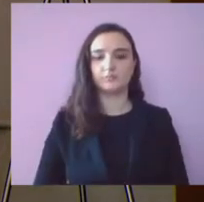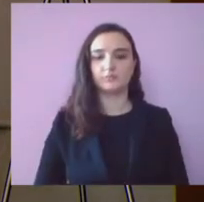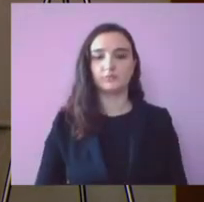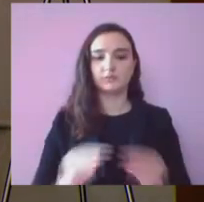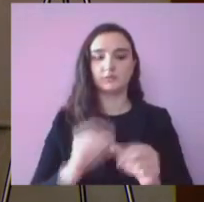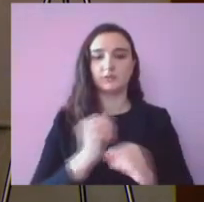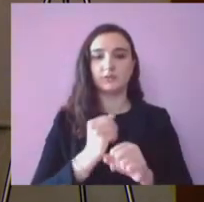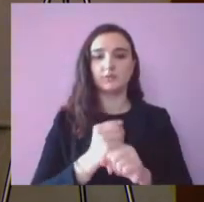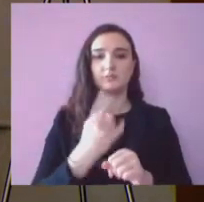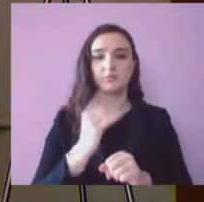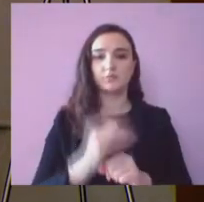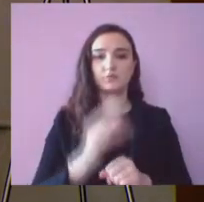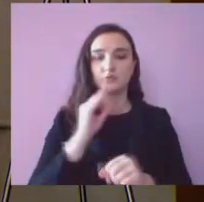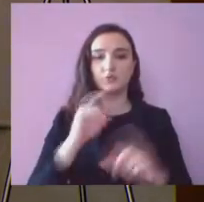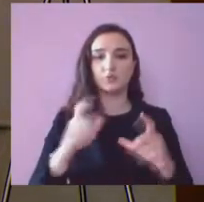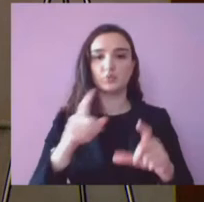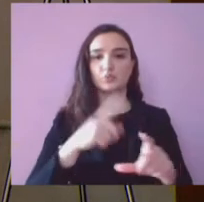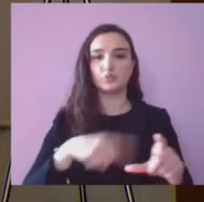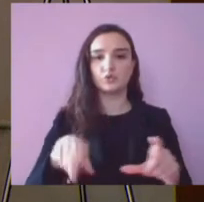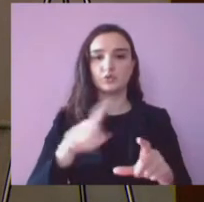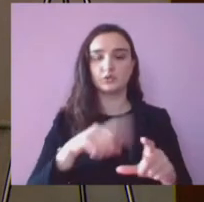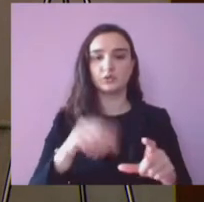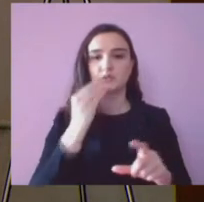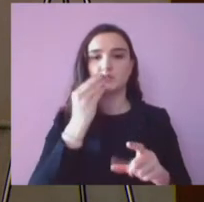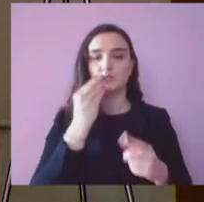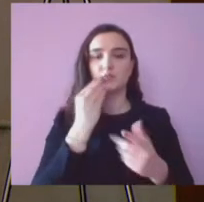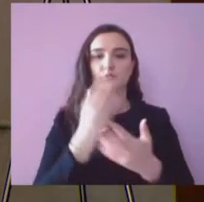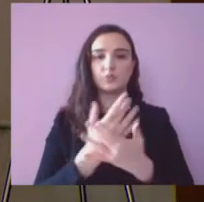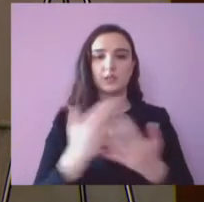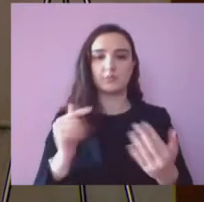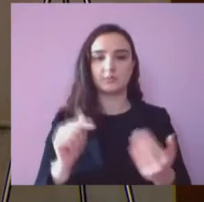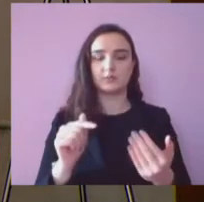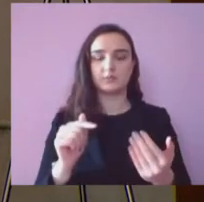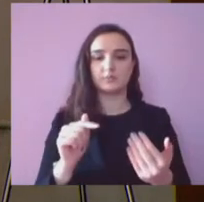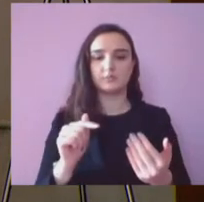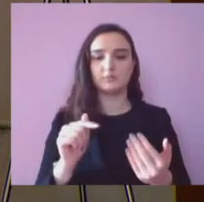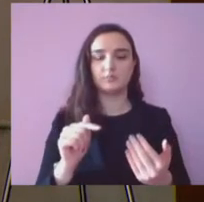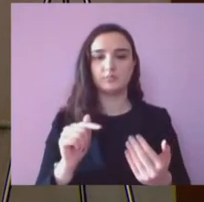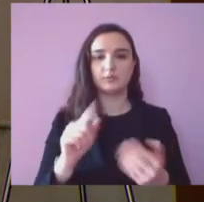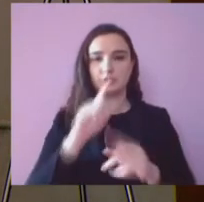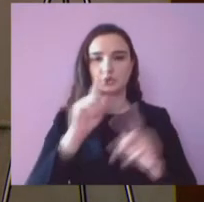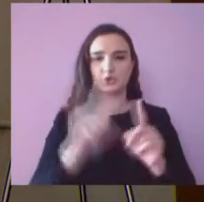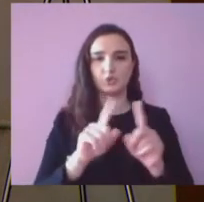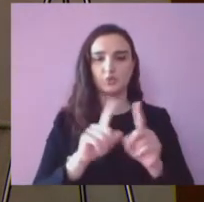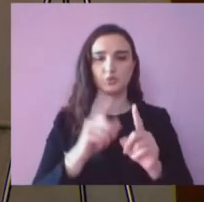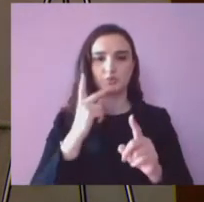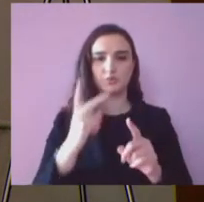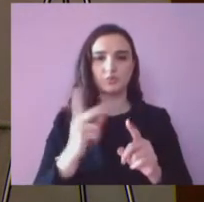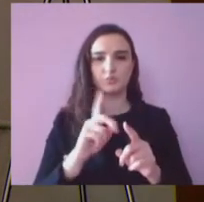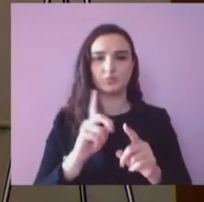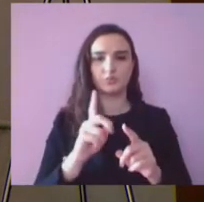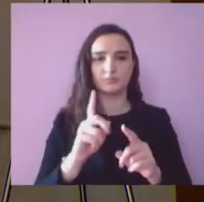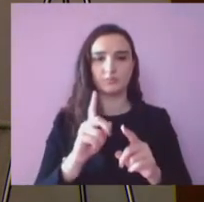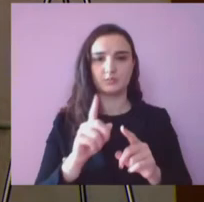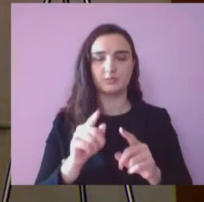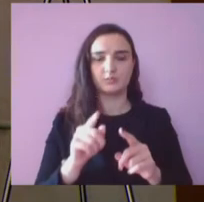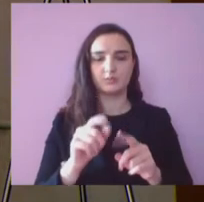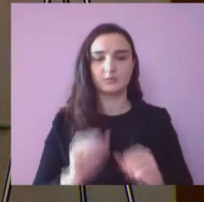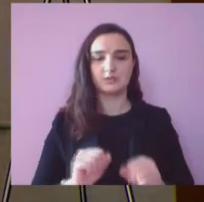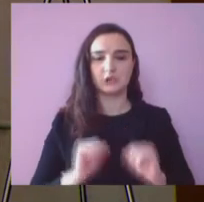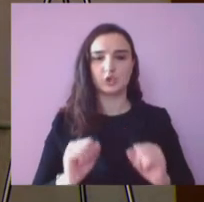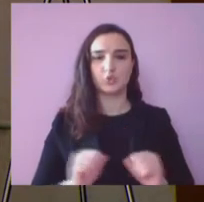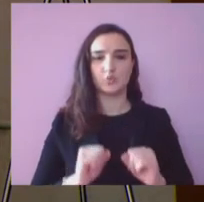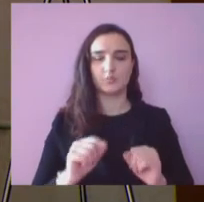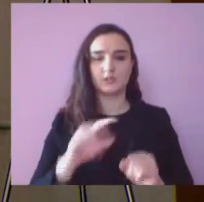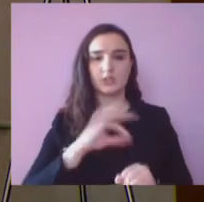როდესაც ჭურჭლით, საკვები პროდუქტებით თითქოს გეჩვენებათ, რომ თავშეკცევას ცდილობს და